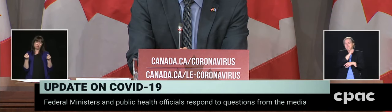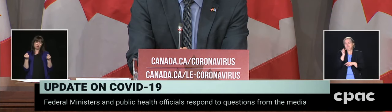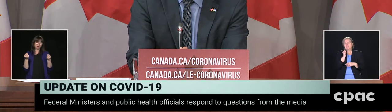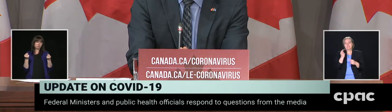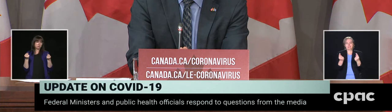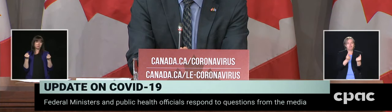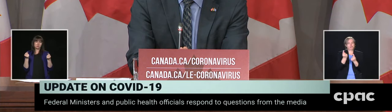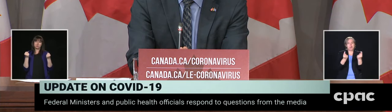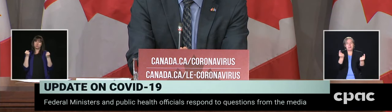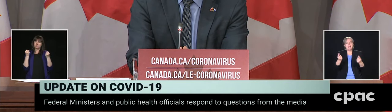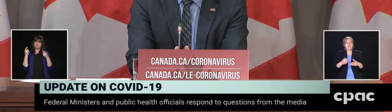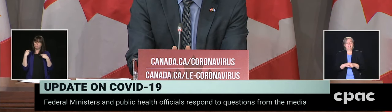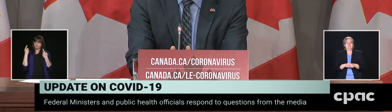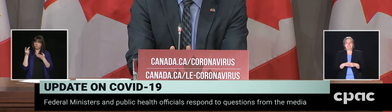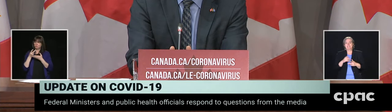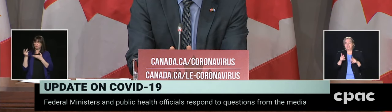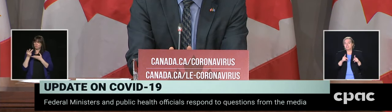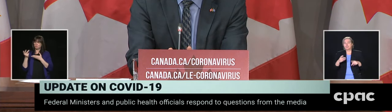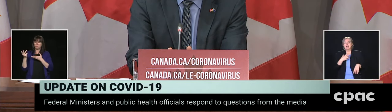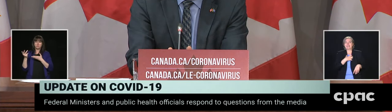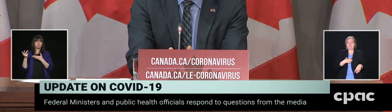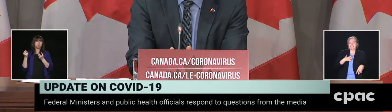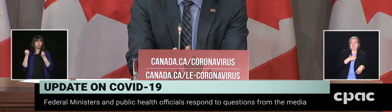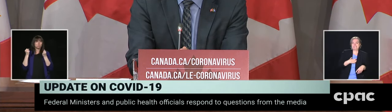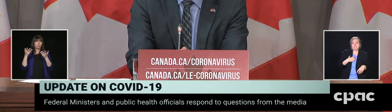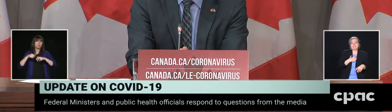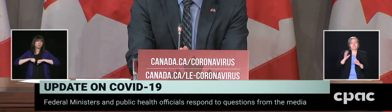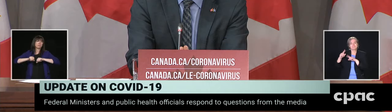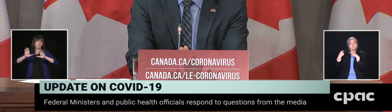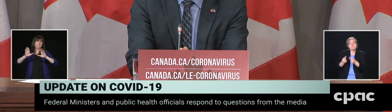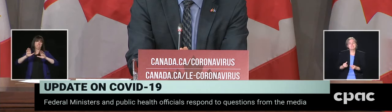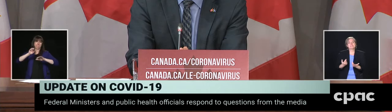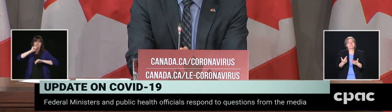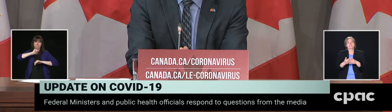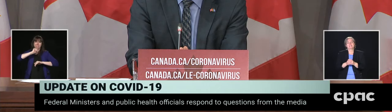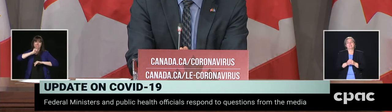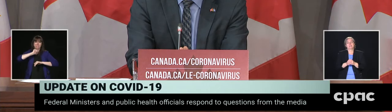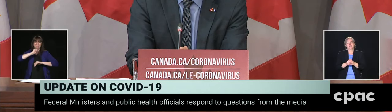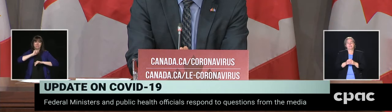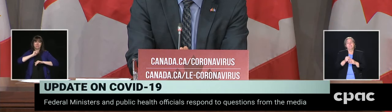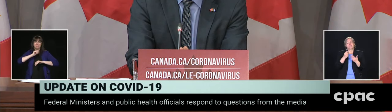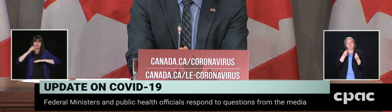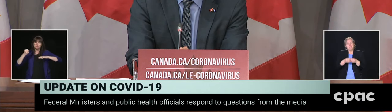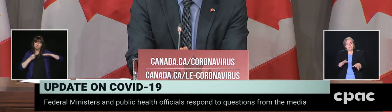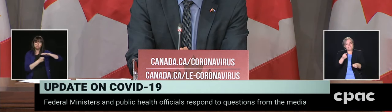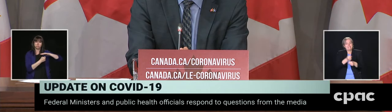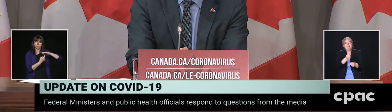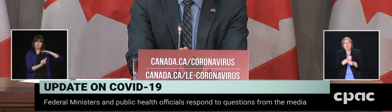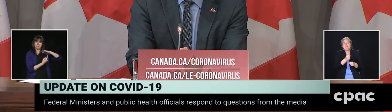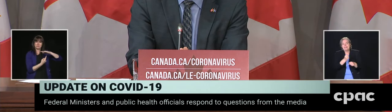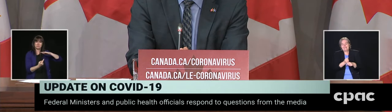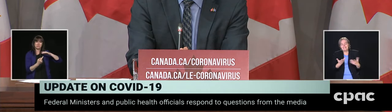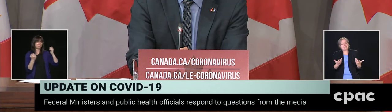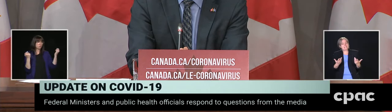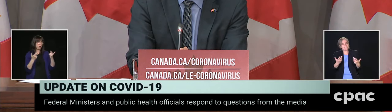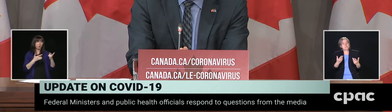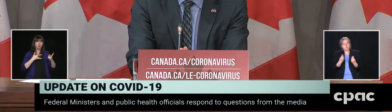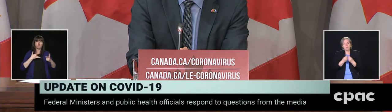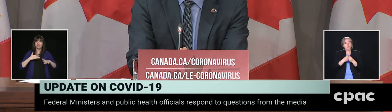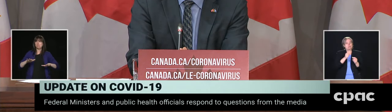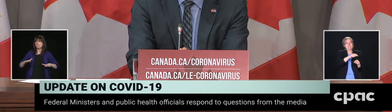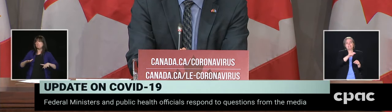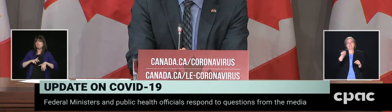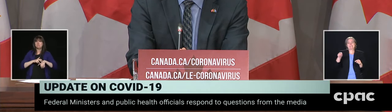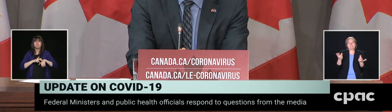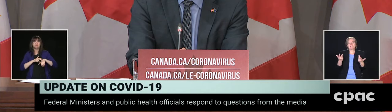aussi des sacrifices économiques, des pertes d'emplois considérables, des gens qui n'ont plus de revenus ou presque plus de